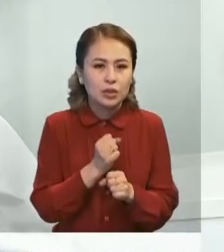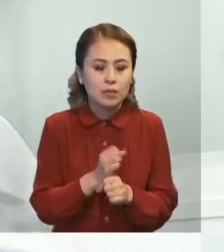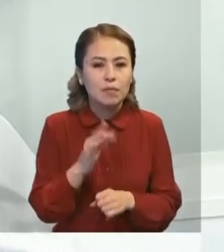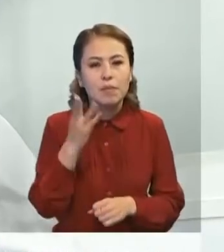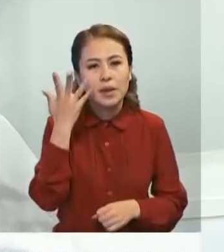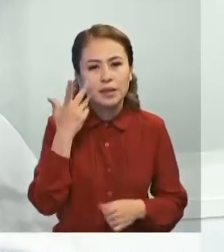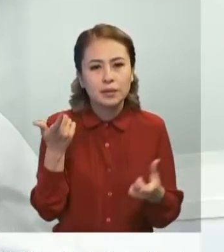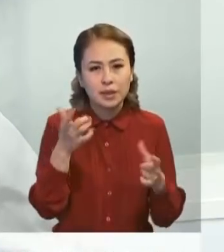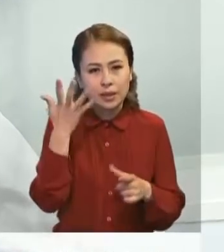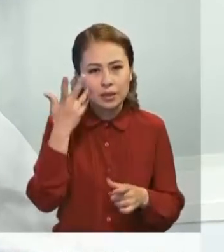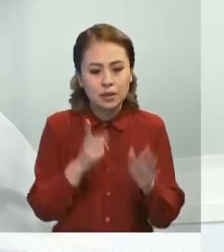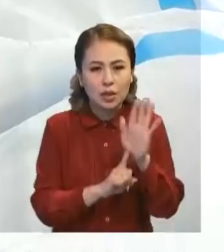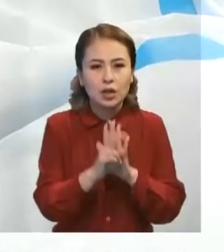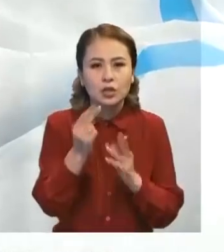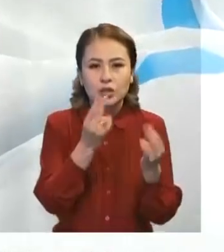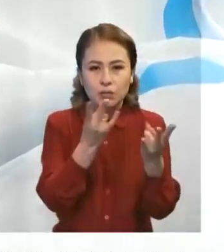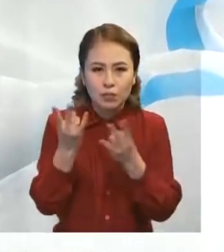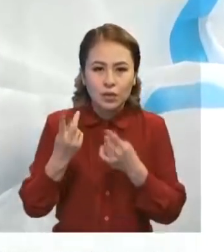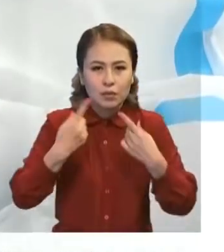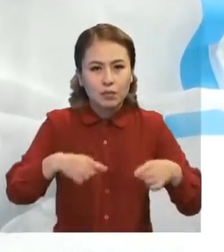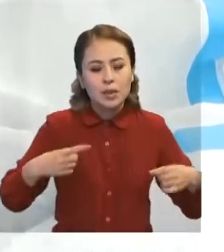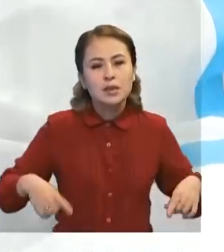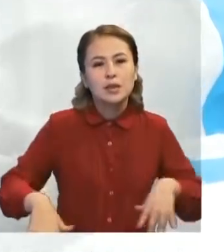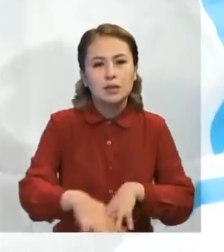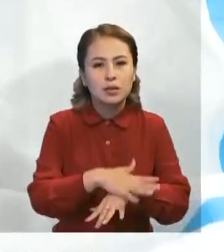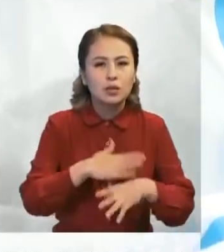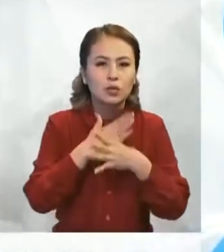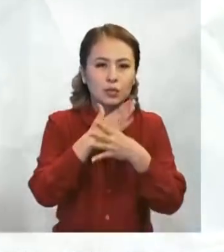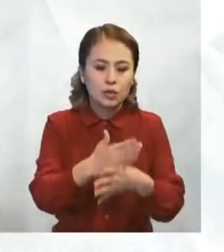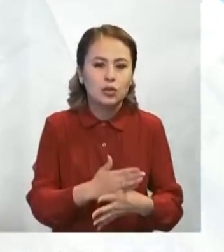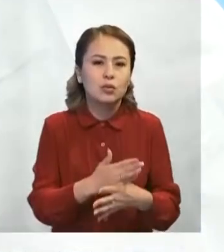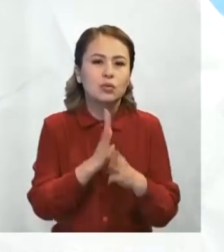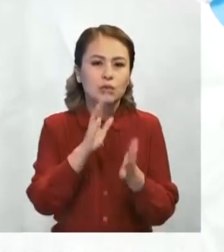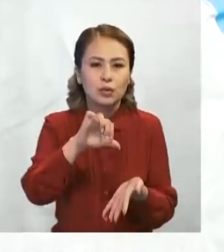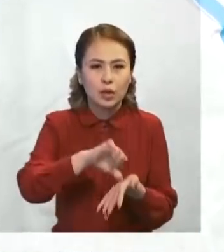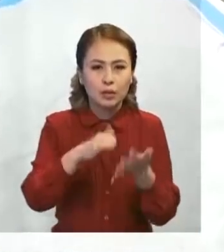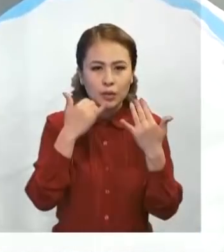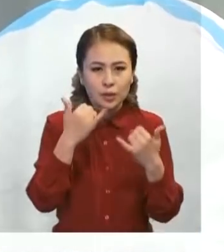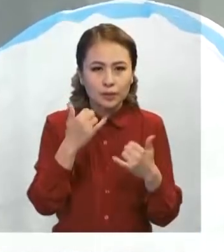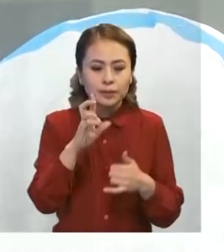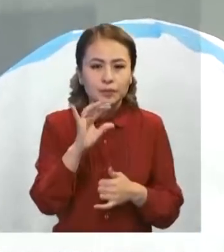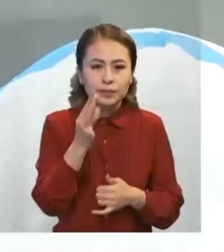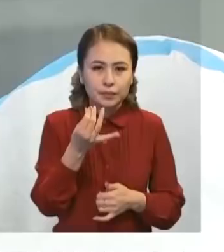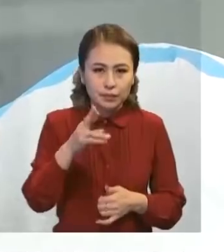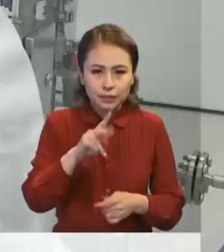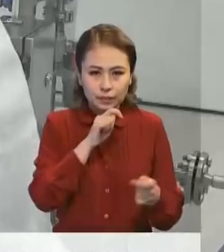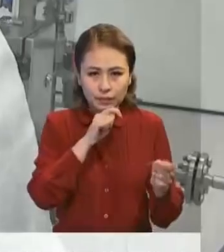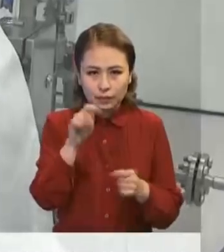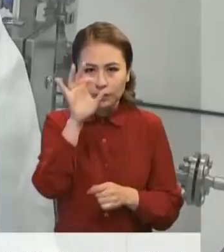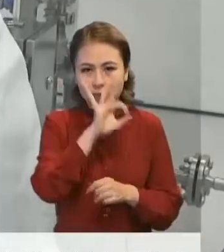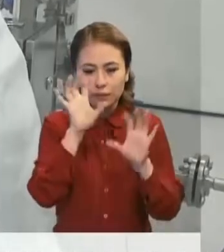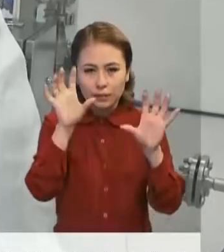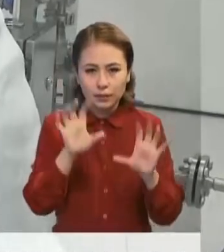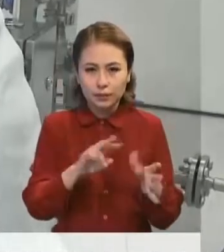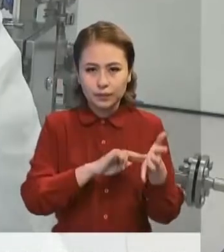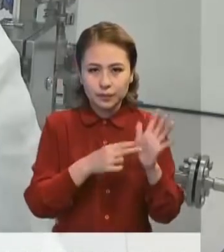төтенше жағдайларда пандемия кезінде және қажет болса басқа елдерге көмек көрсетуге жұмылдырылады. Бүгін Сенатта биологиялық